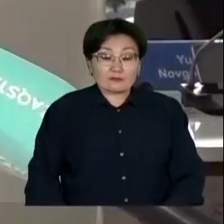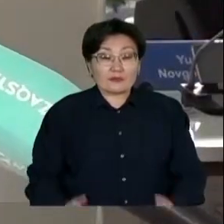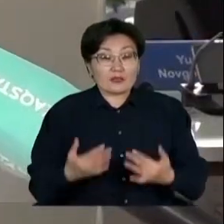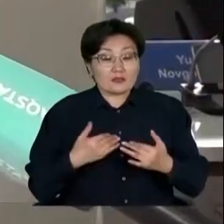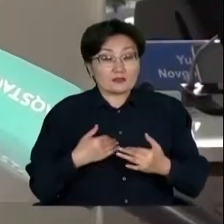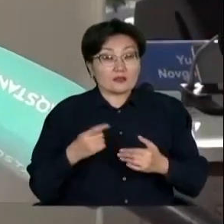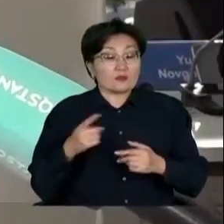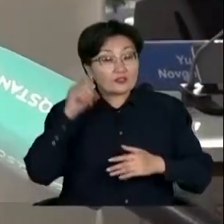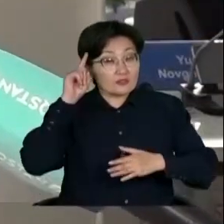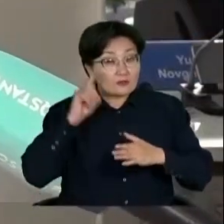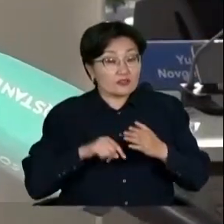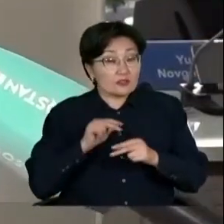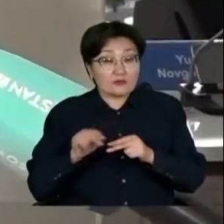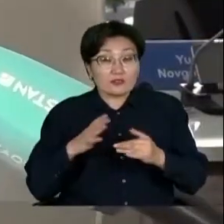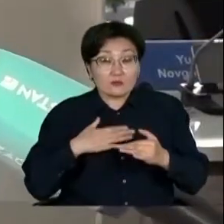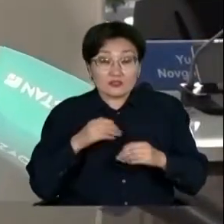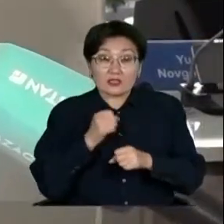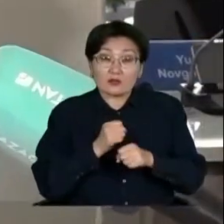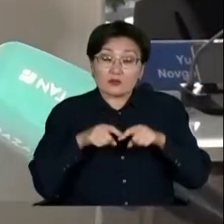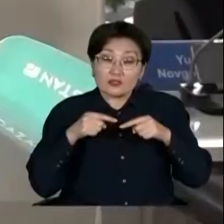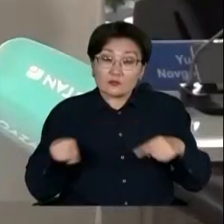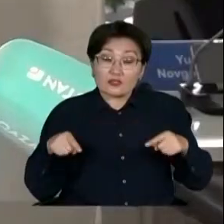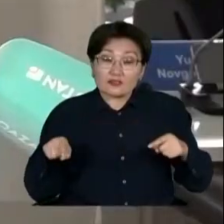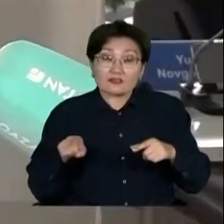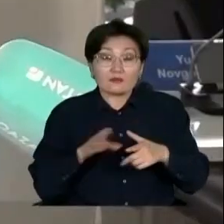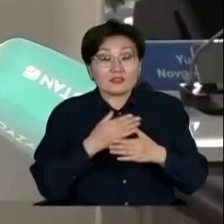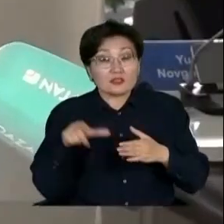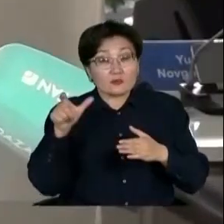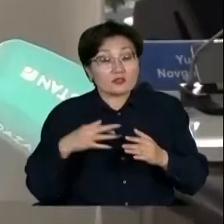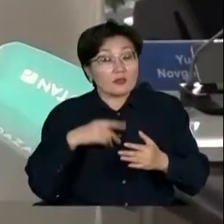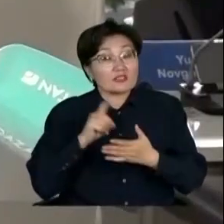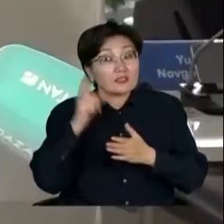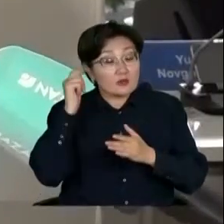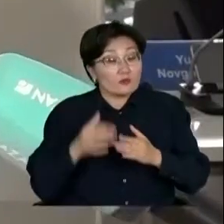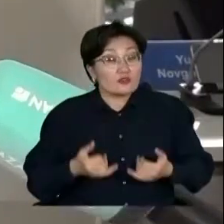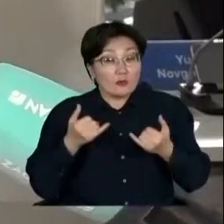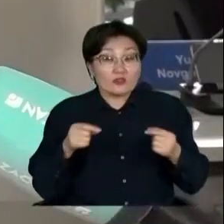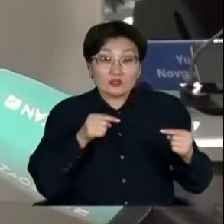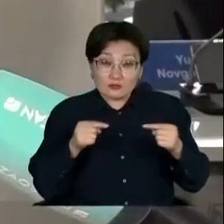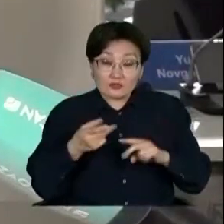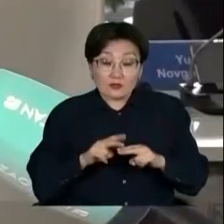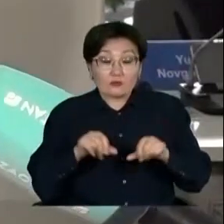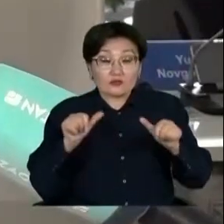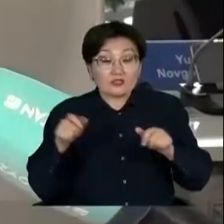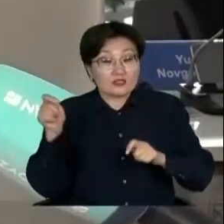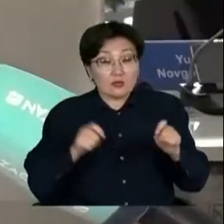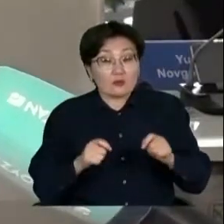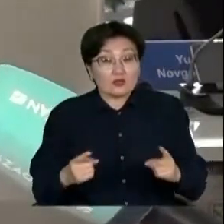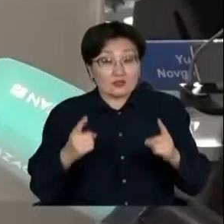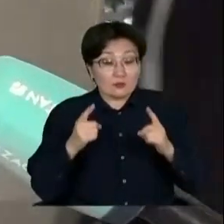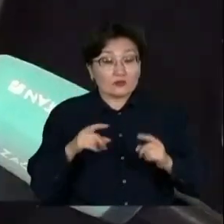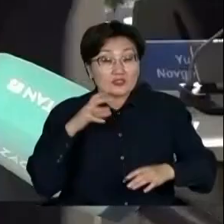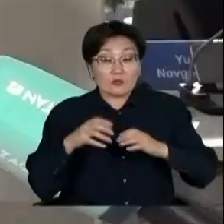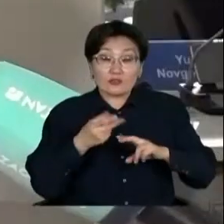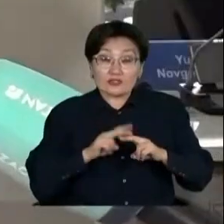Ни одна религия не учит нас создавать различия между людьми. Мы должны понимать и уважать друг друга. Этот форум один из крупнейших в мире,